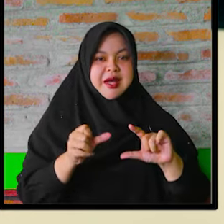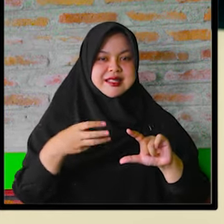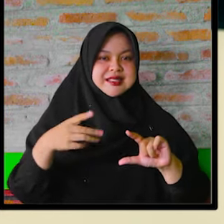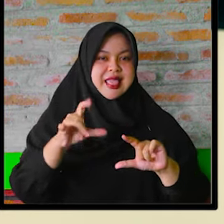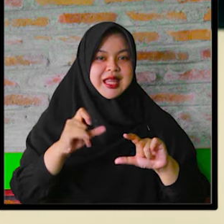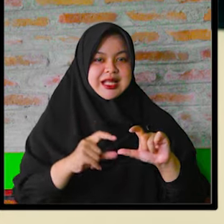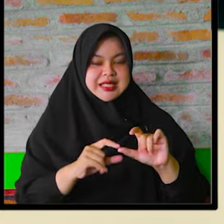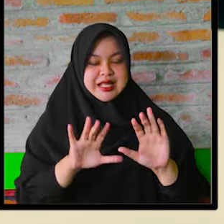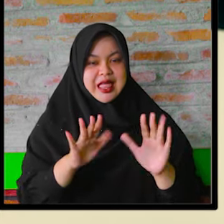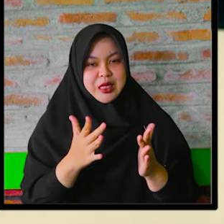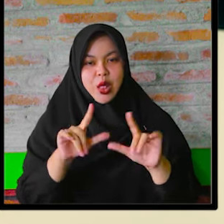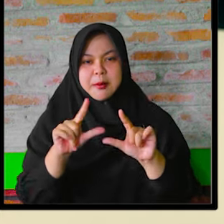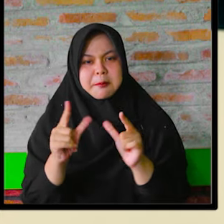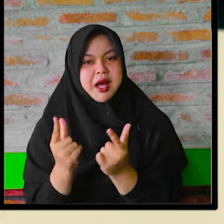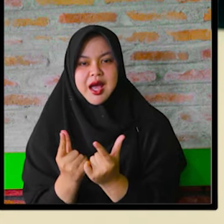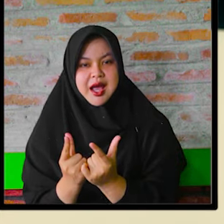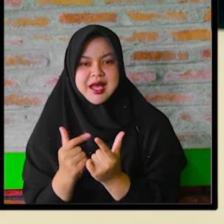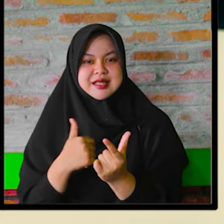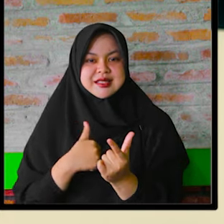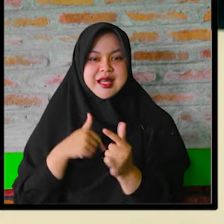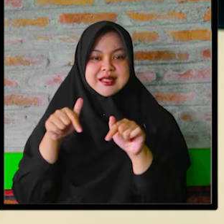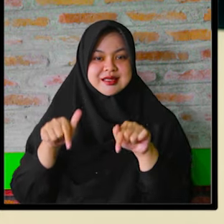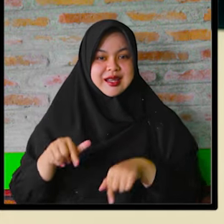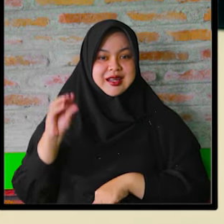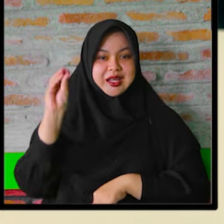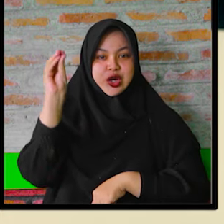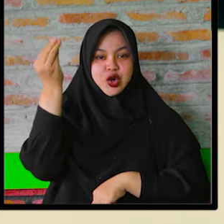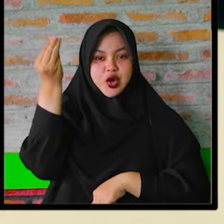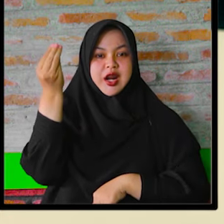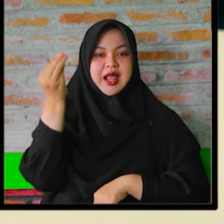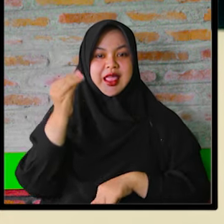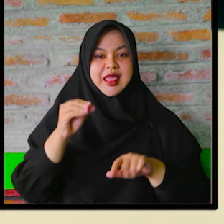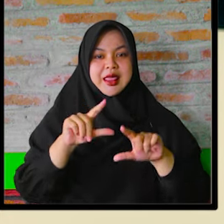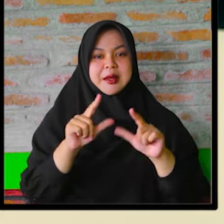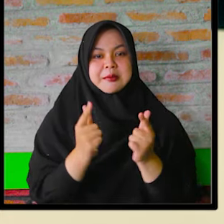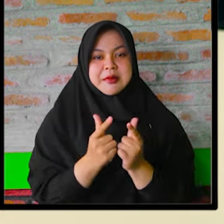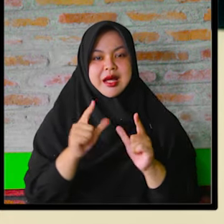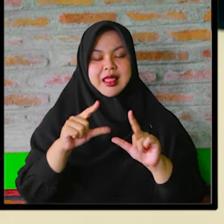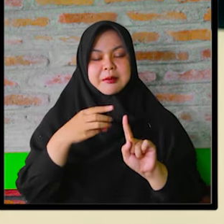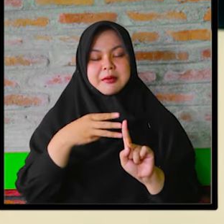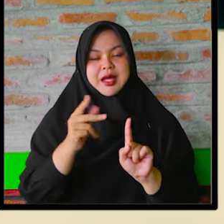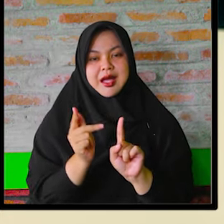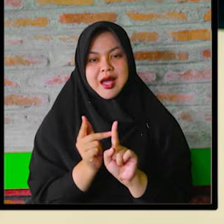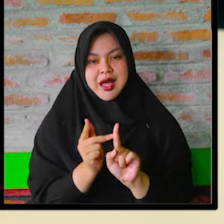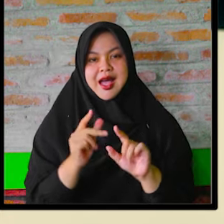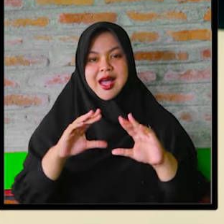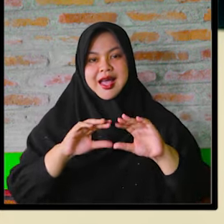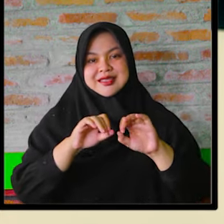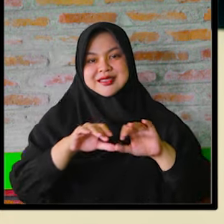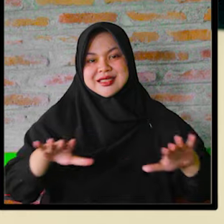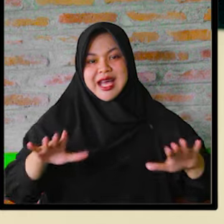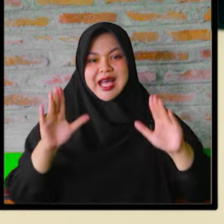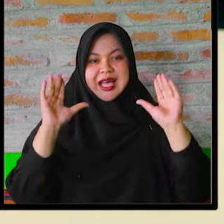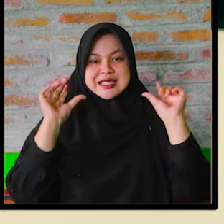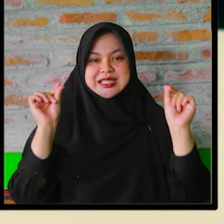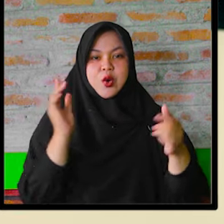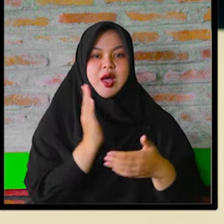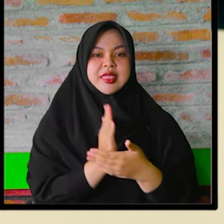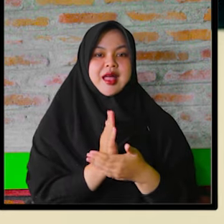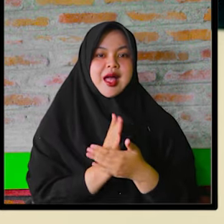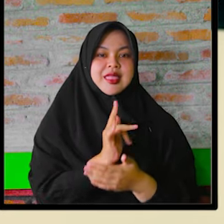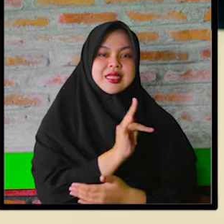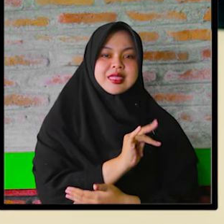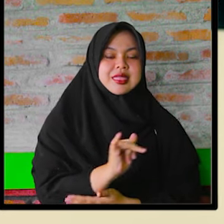lembaga saat ini saya sebagai Direktur lembaga LBH MH Aisyah Jawa Tengah Eh tetap konsisten dalam hal